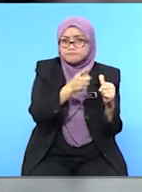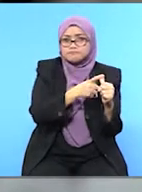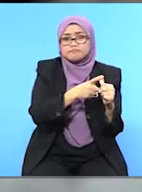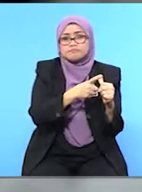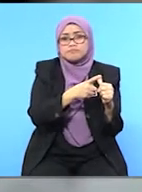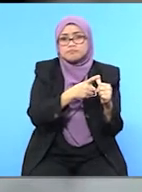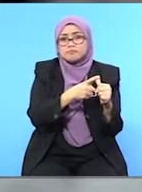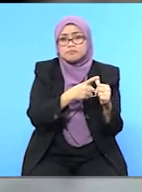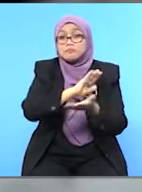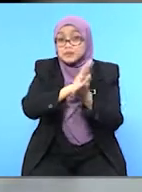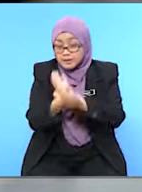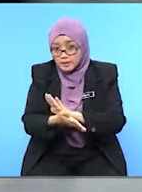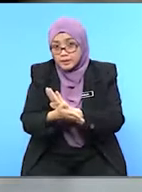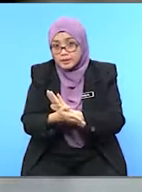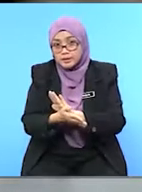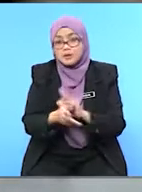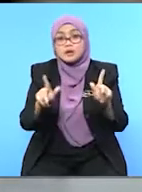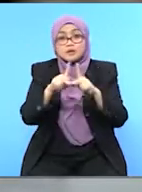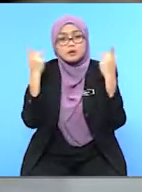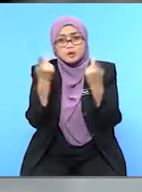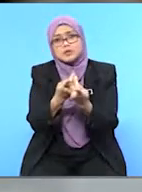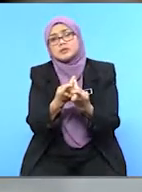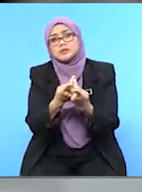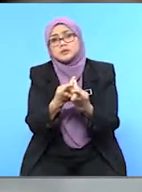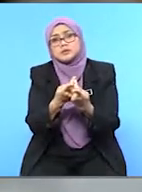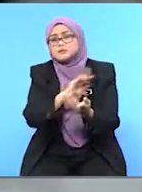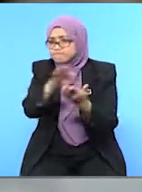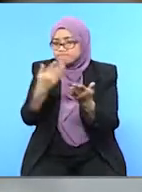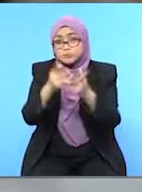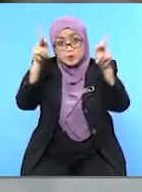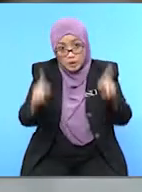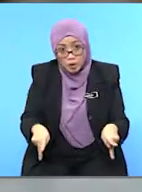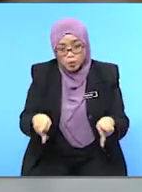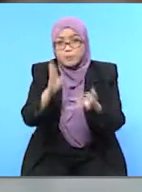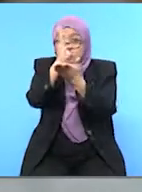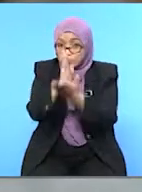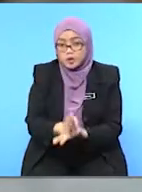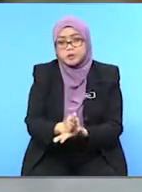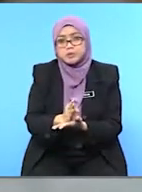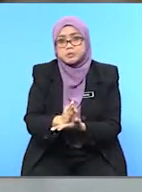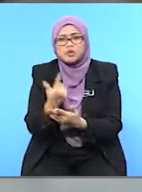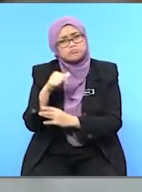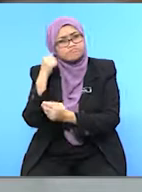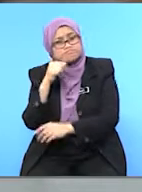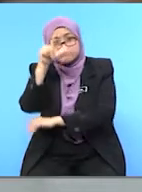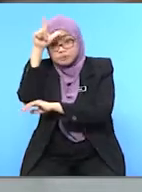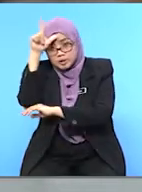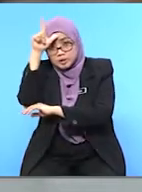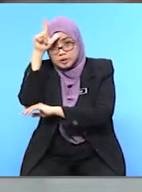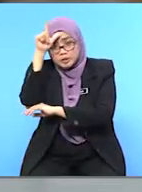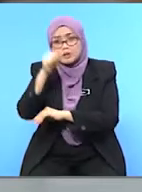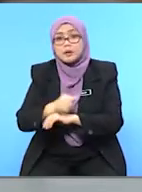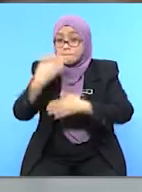individu keluarga community tanpa mengira compuland etnik agama budaya gender dan Paman politik setengah